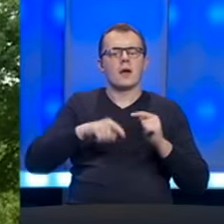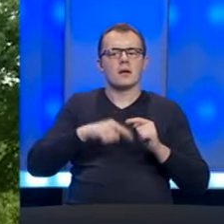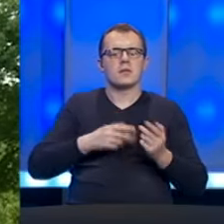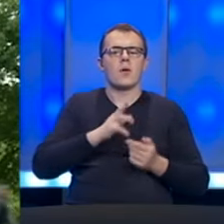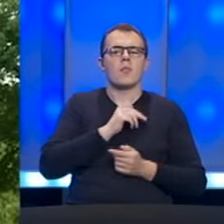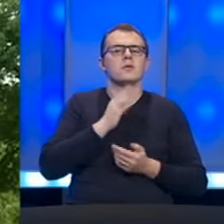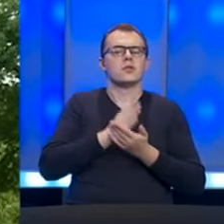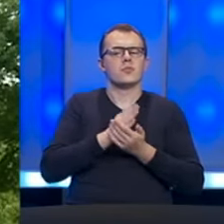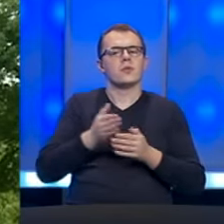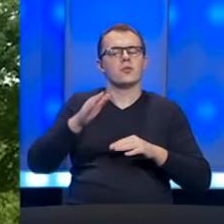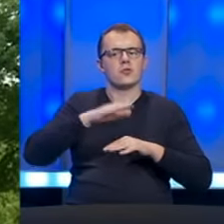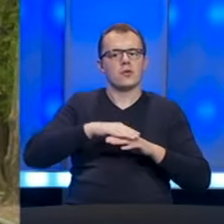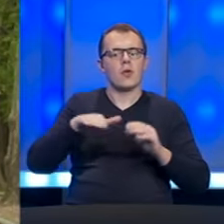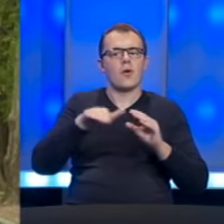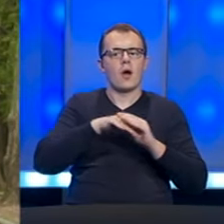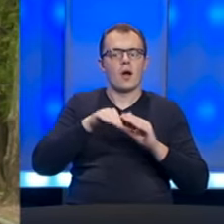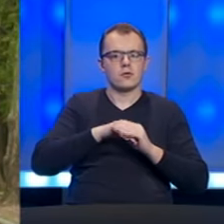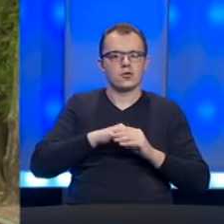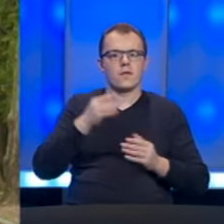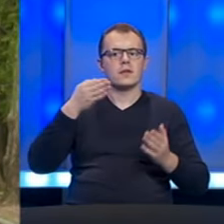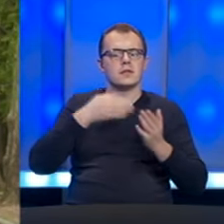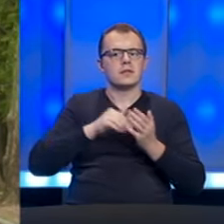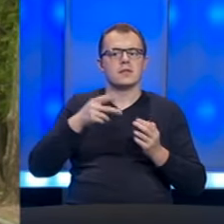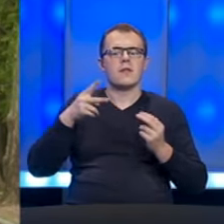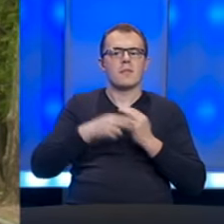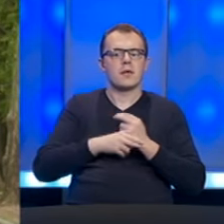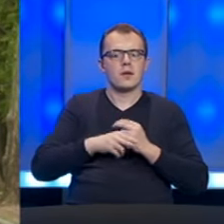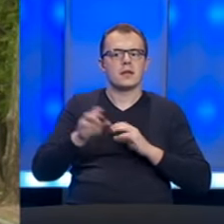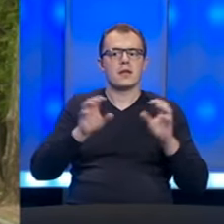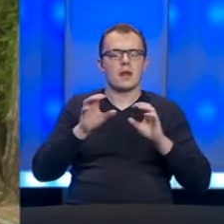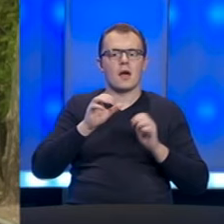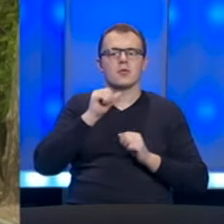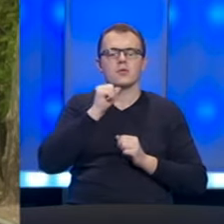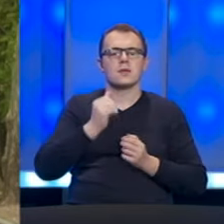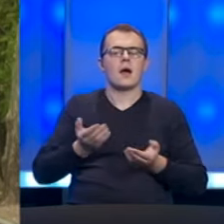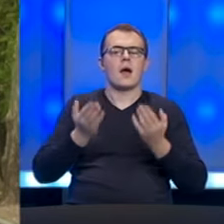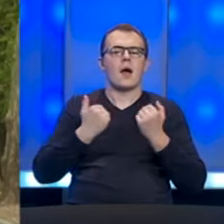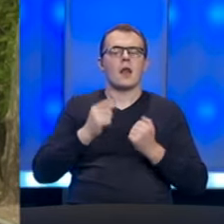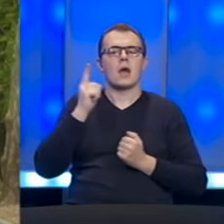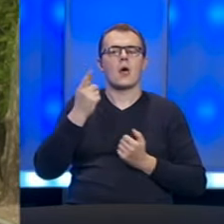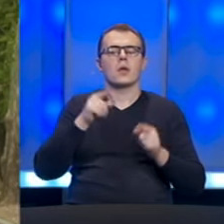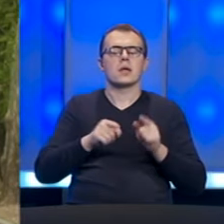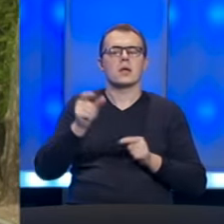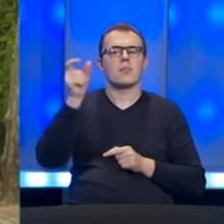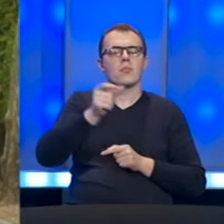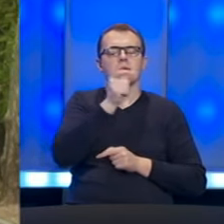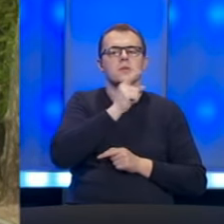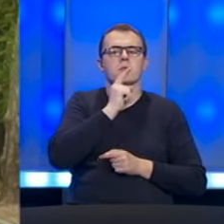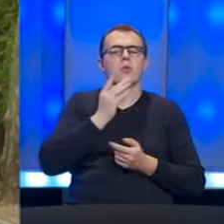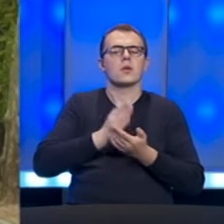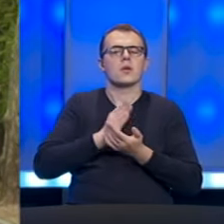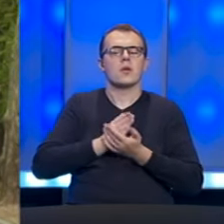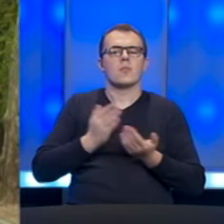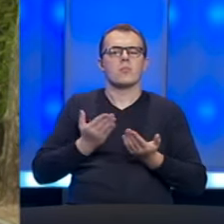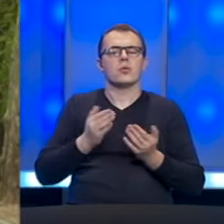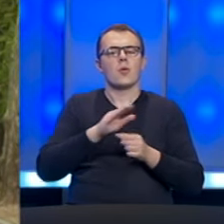policija će biti dodatno angažovana, cilj je preventivna djelatnost, ali oni pojedinci eventualno koji budu